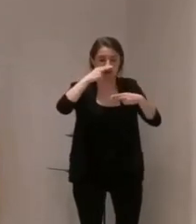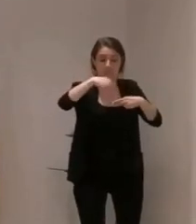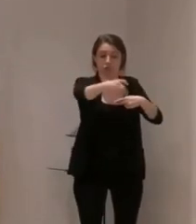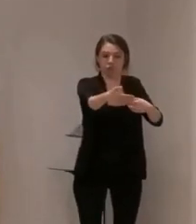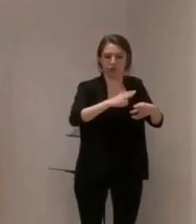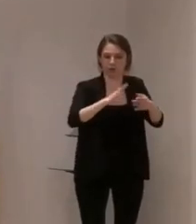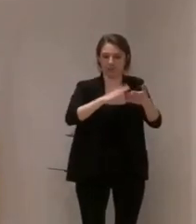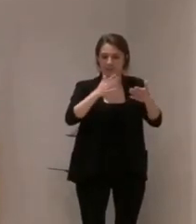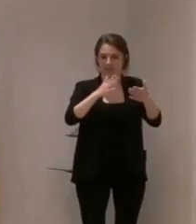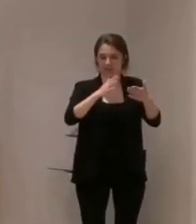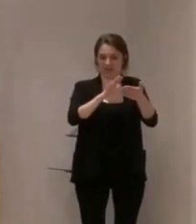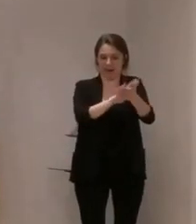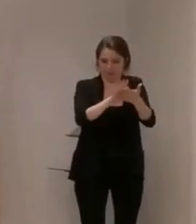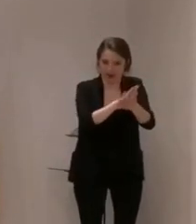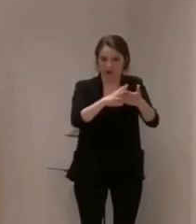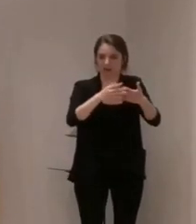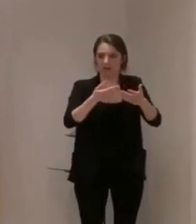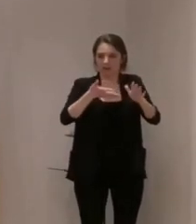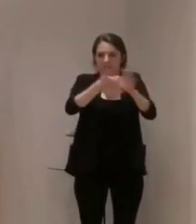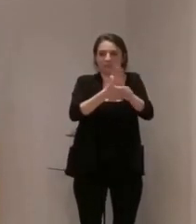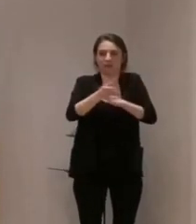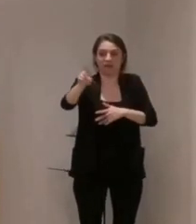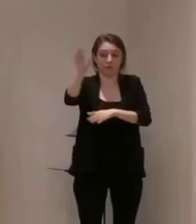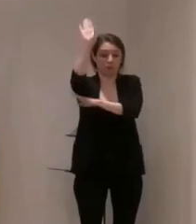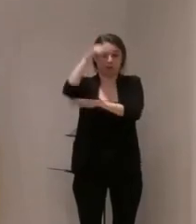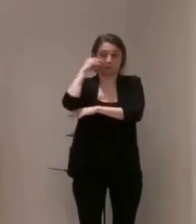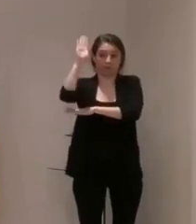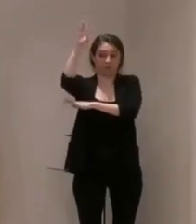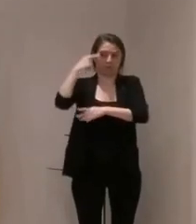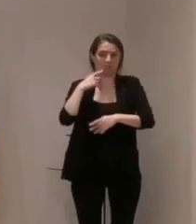Doncs seria que més intervenció tancaríem aquí. Ara? Ara? Ara.